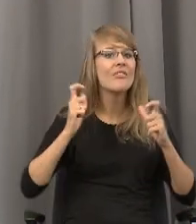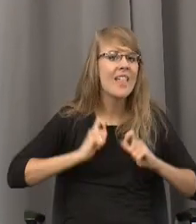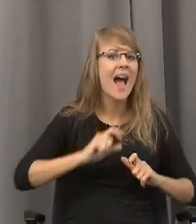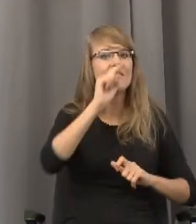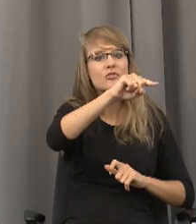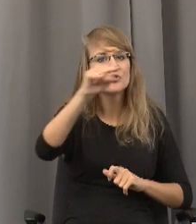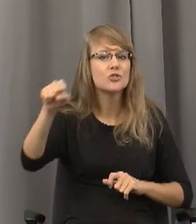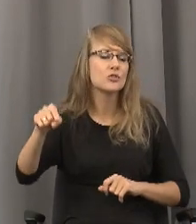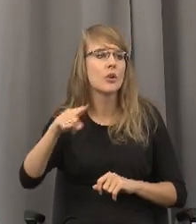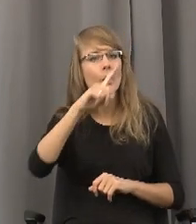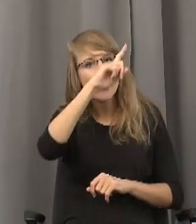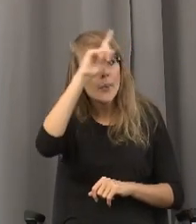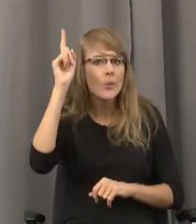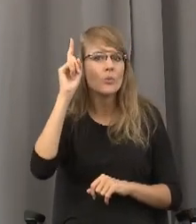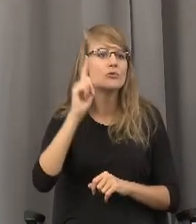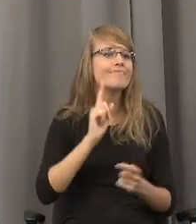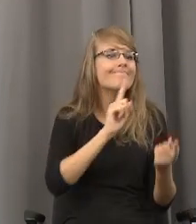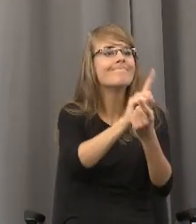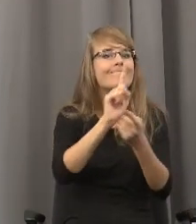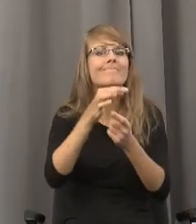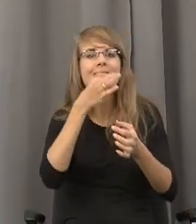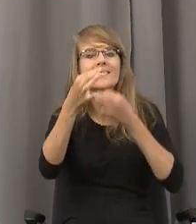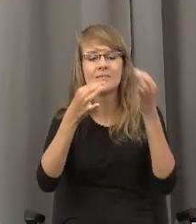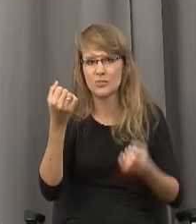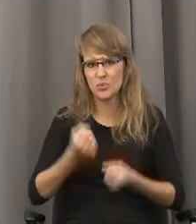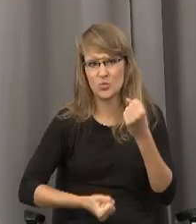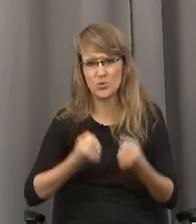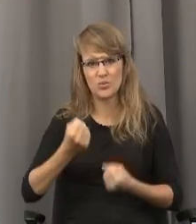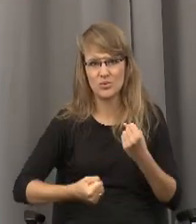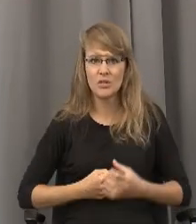zdecydowanie trudniejsze. Nikt nie prowadzi w zasadzie